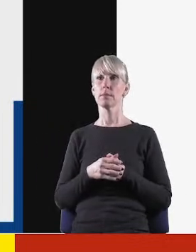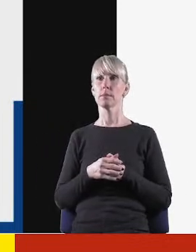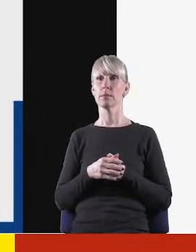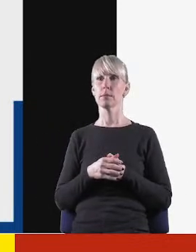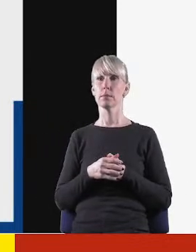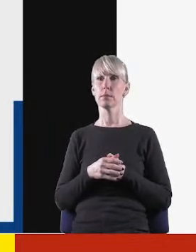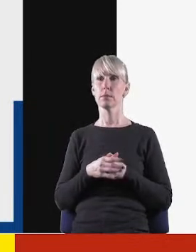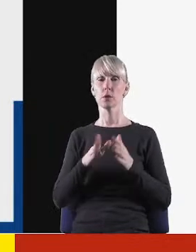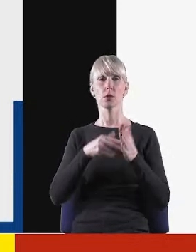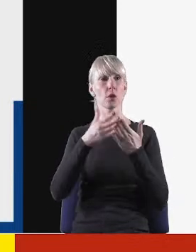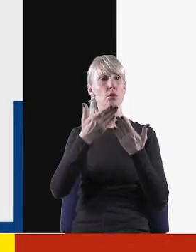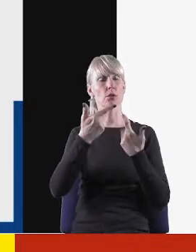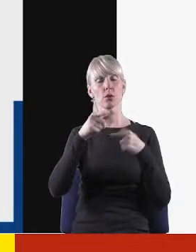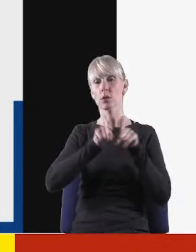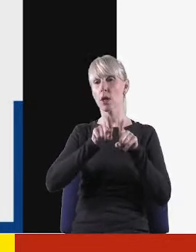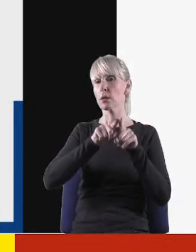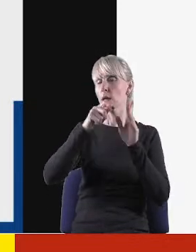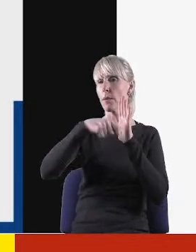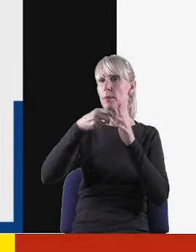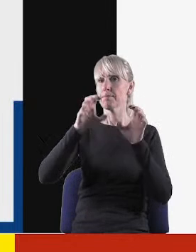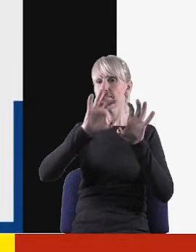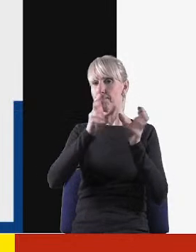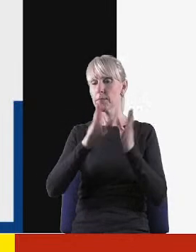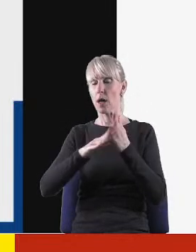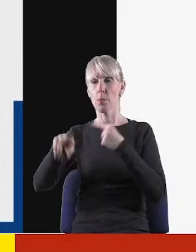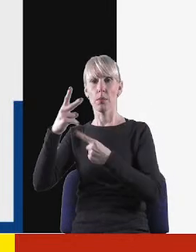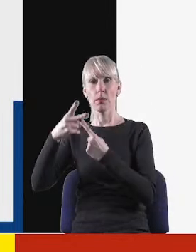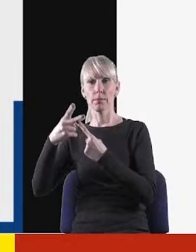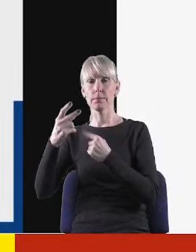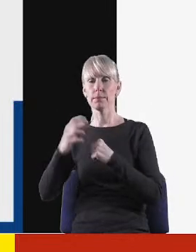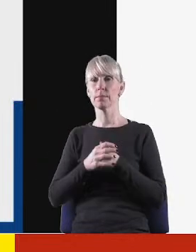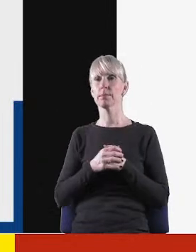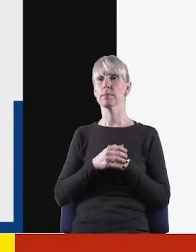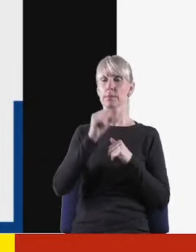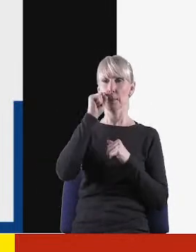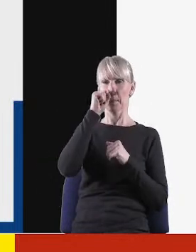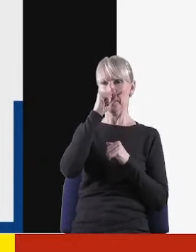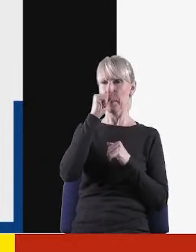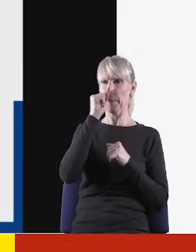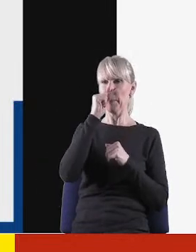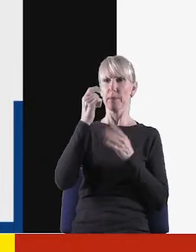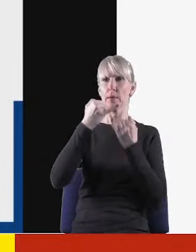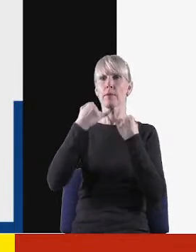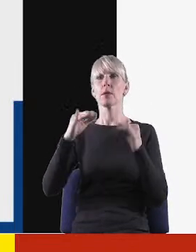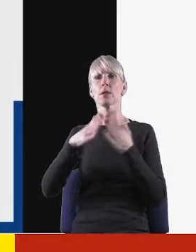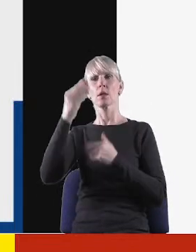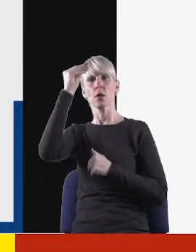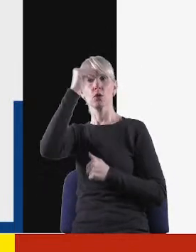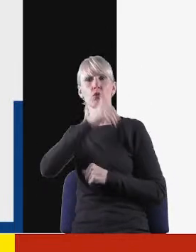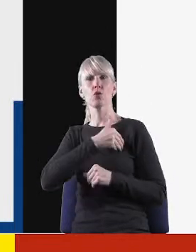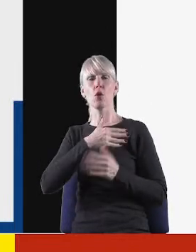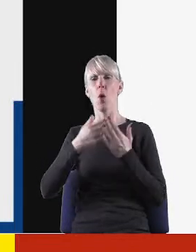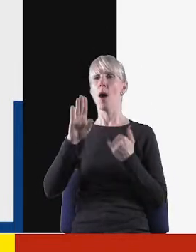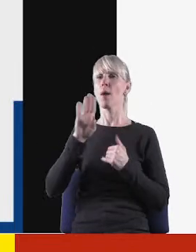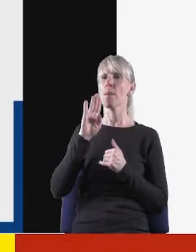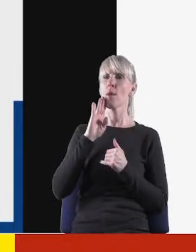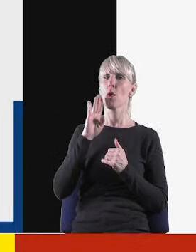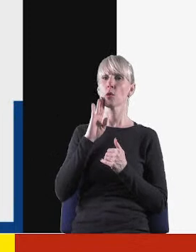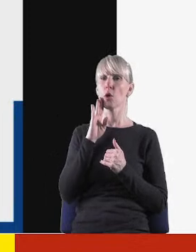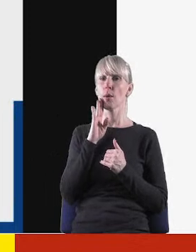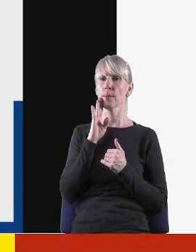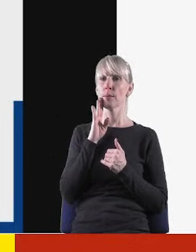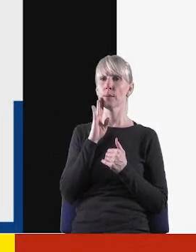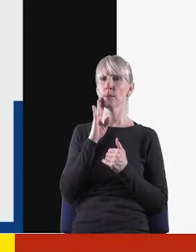nagrań radiowych, czy telewizyjnych. W pozostałych szkołach mamy analogicznie mniej